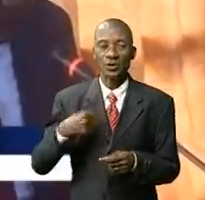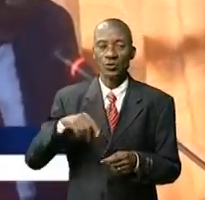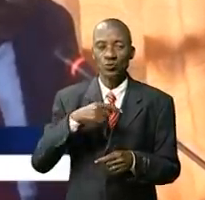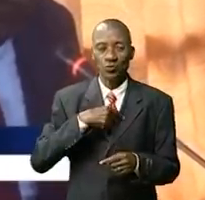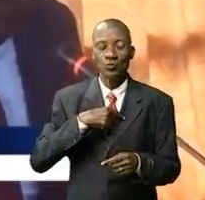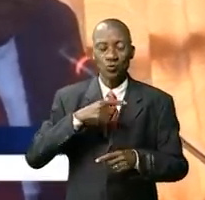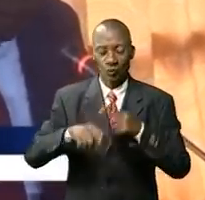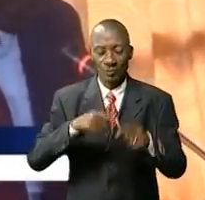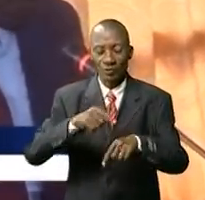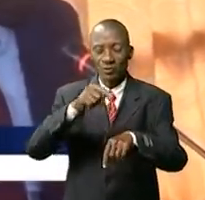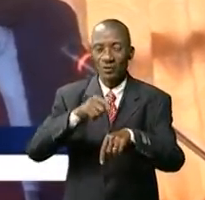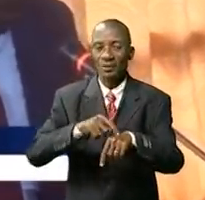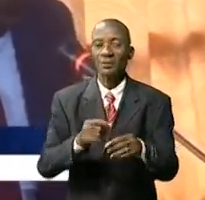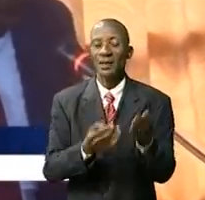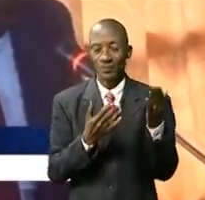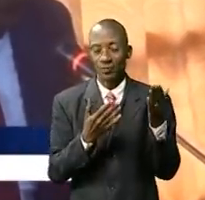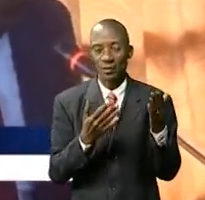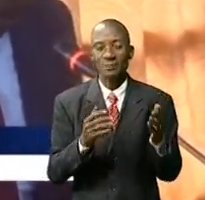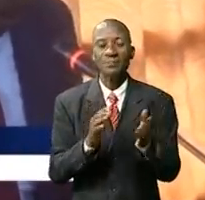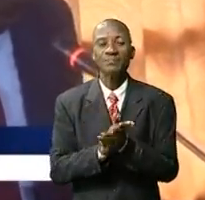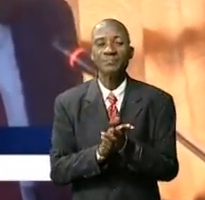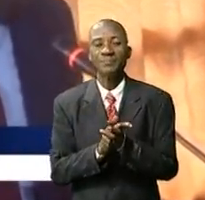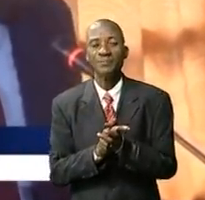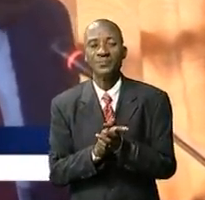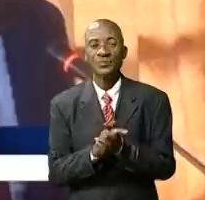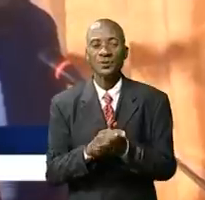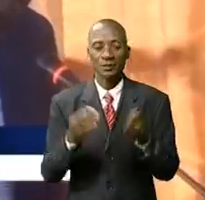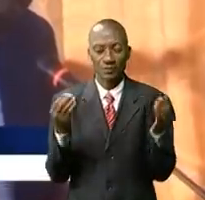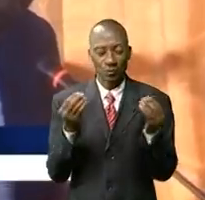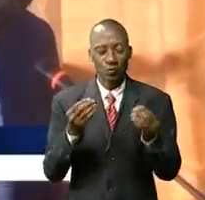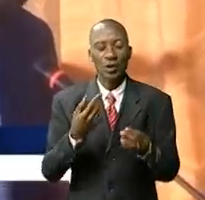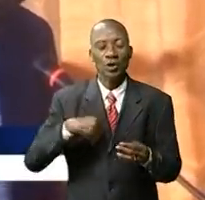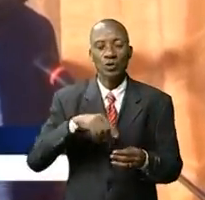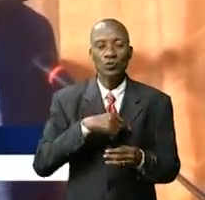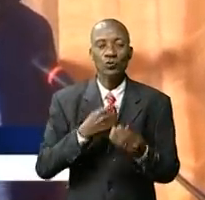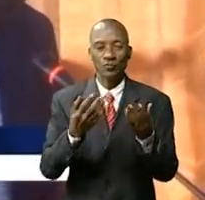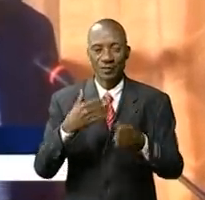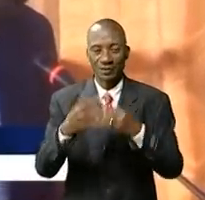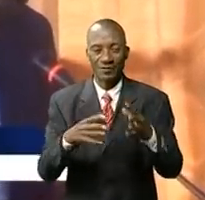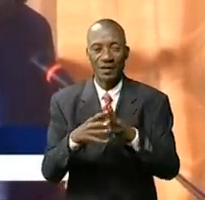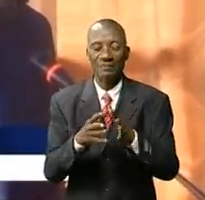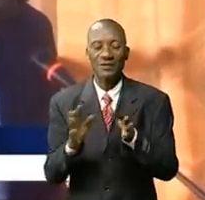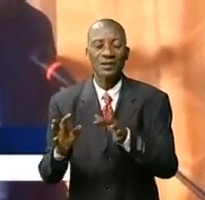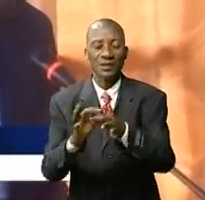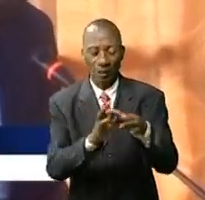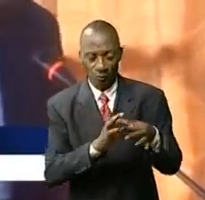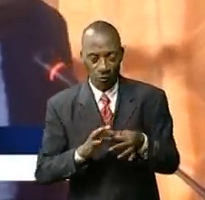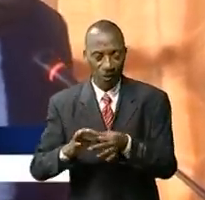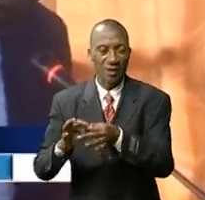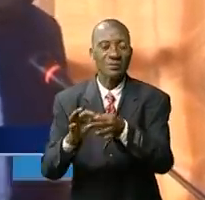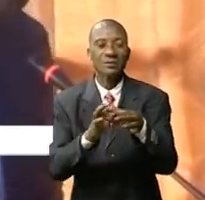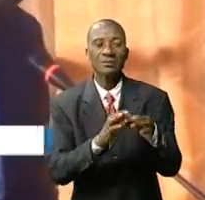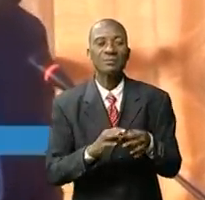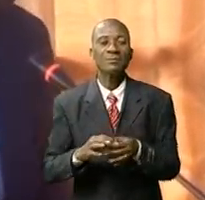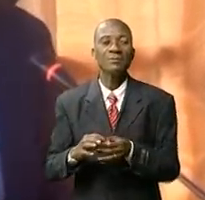car elles permettent primo de garantir la cohérence des politiques publiques avec les programmes d'action du